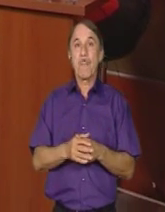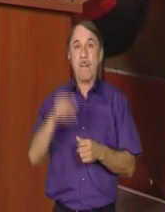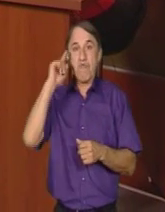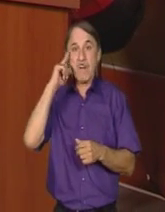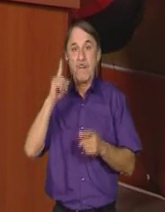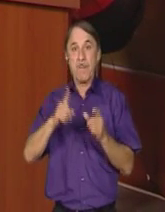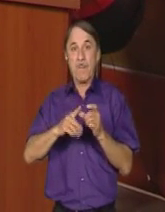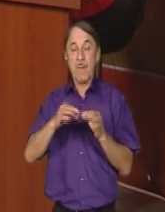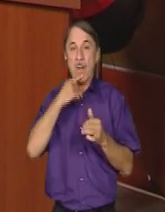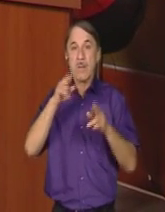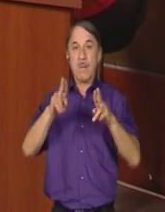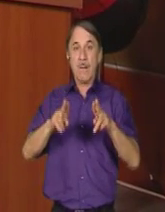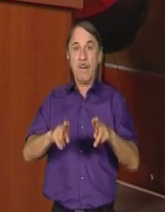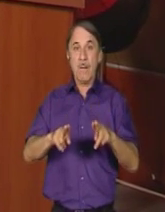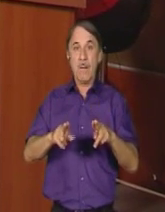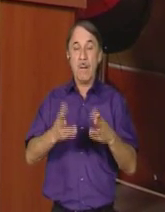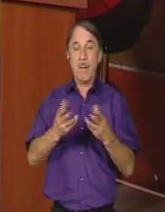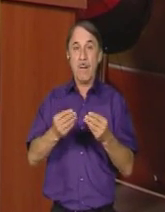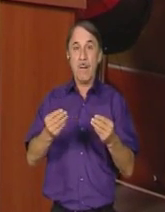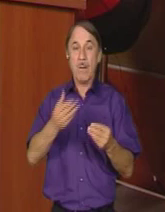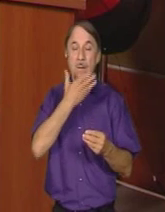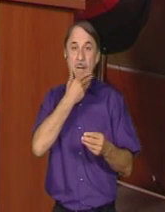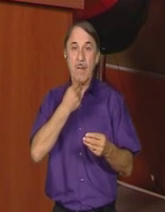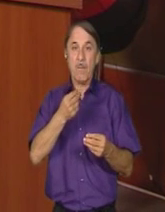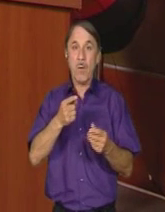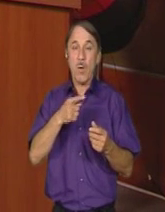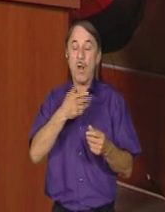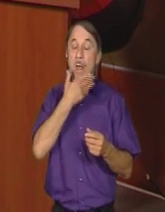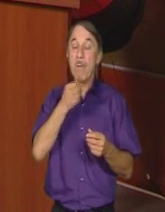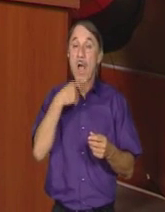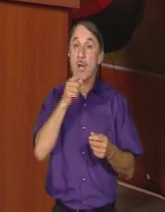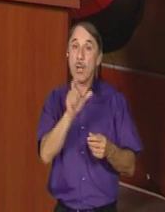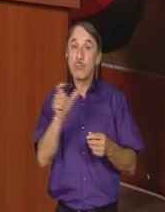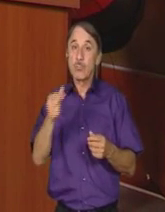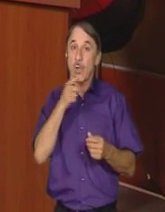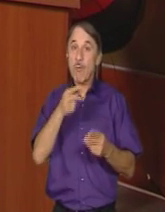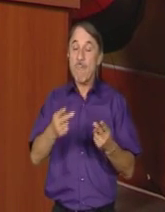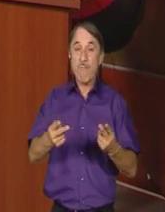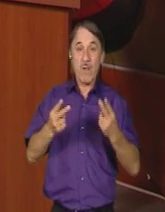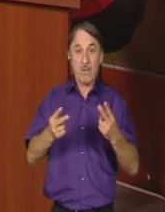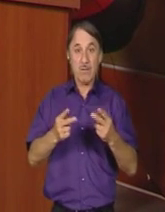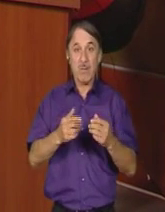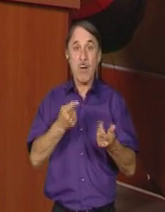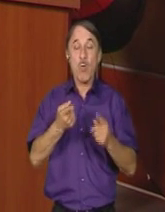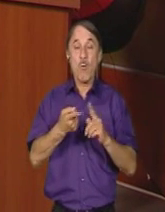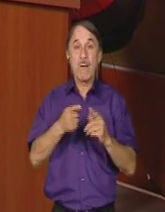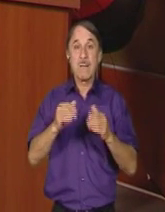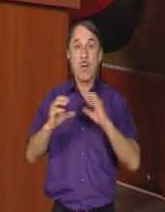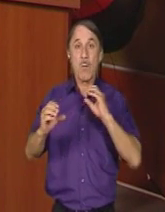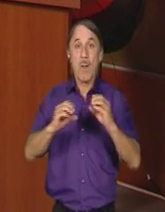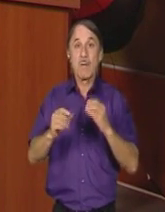završili obojica istu školu, istu osnovu, istu srednju muzičku, istu akademiju, isti